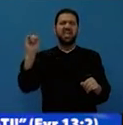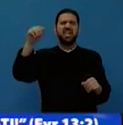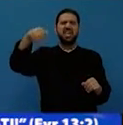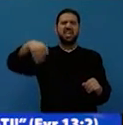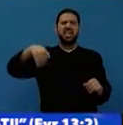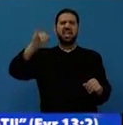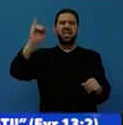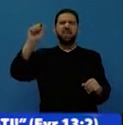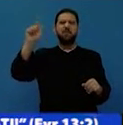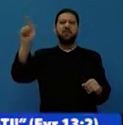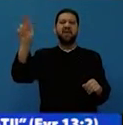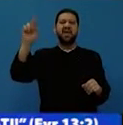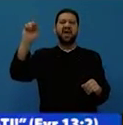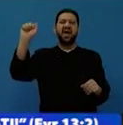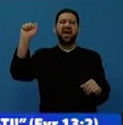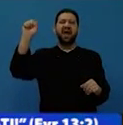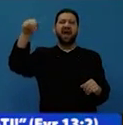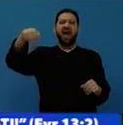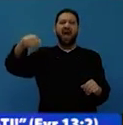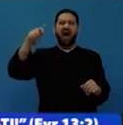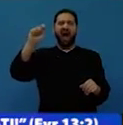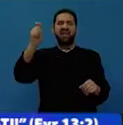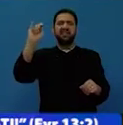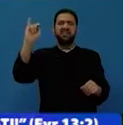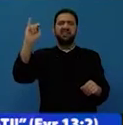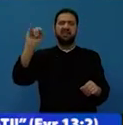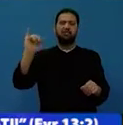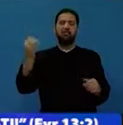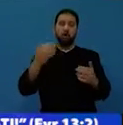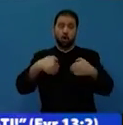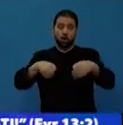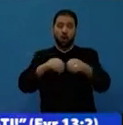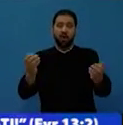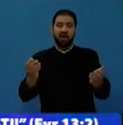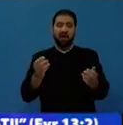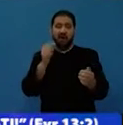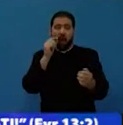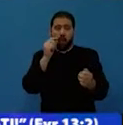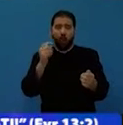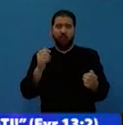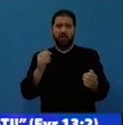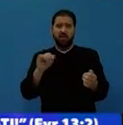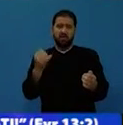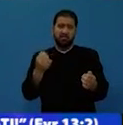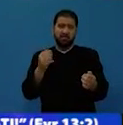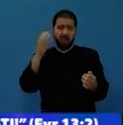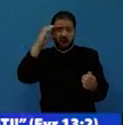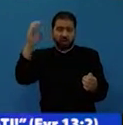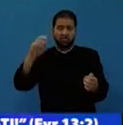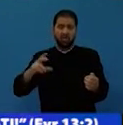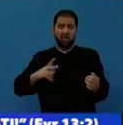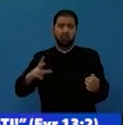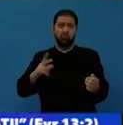de aceea noi ca oameni și nu numai ca oameni, ca și creștini,